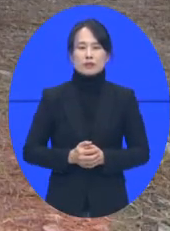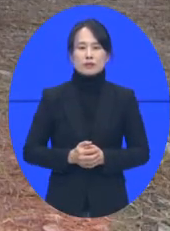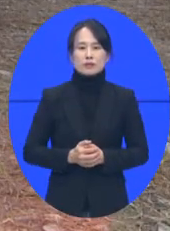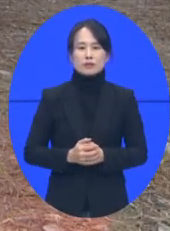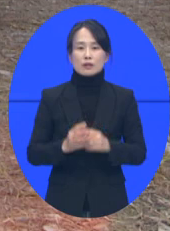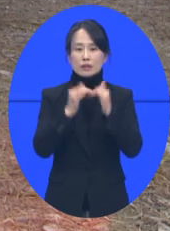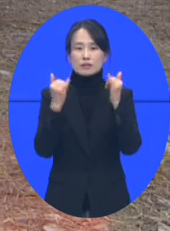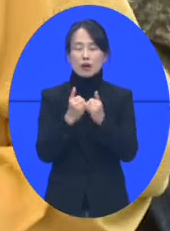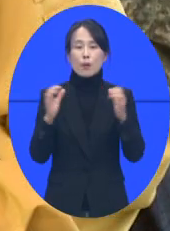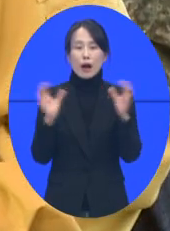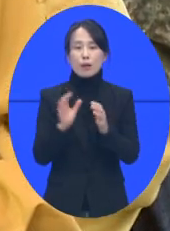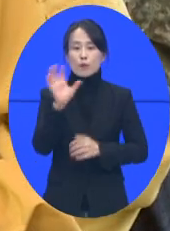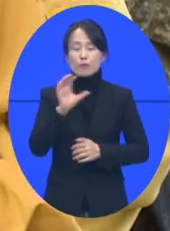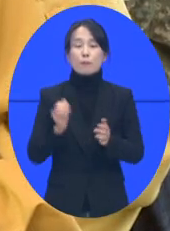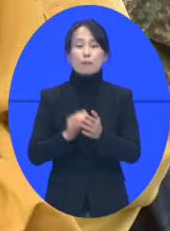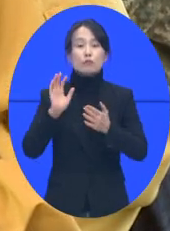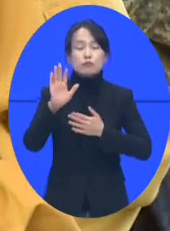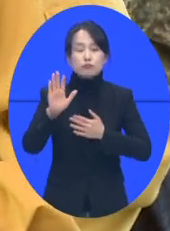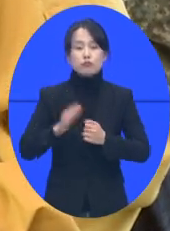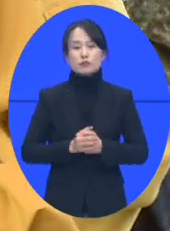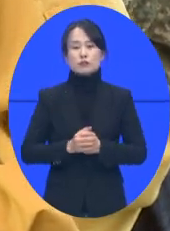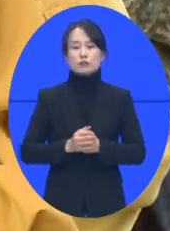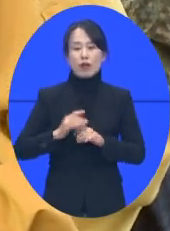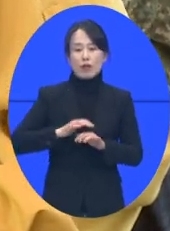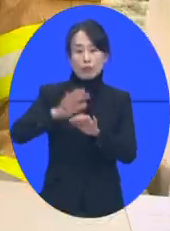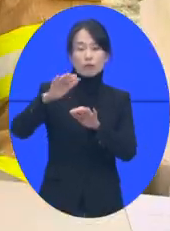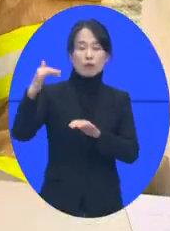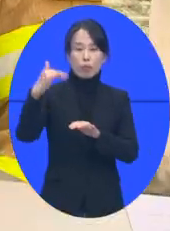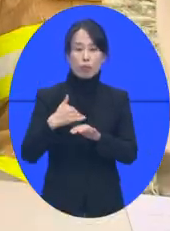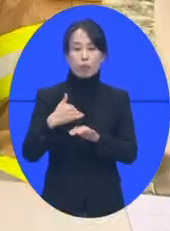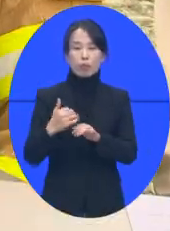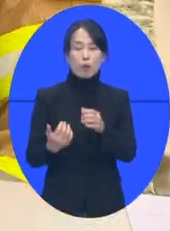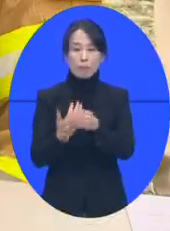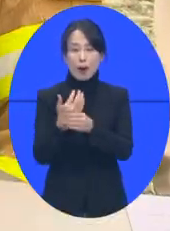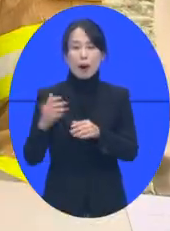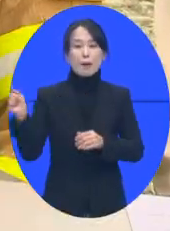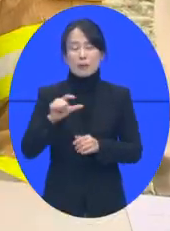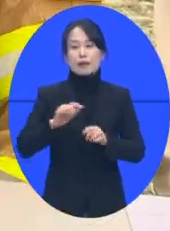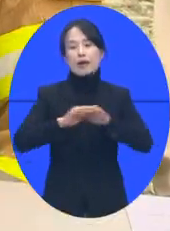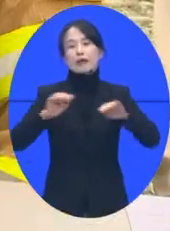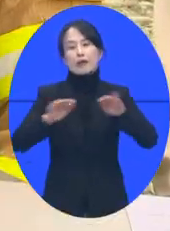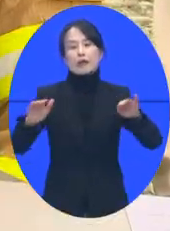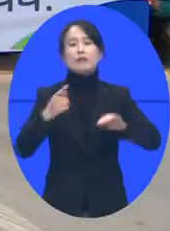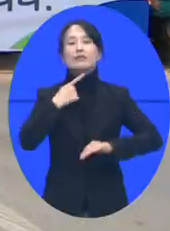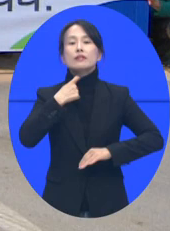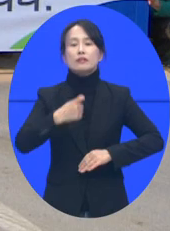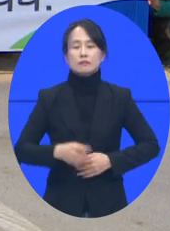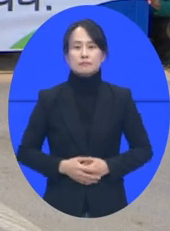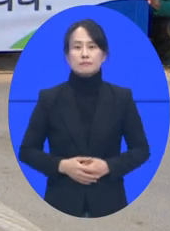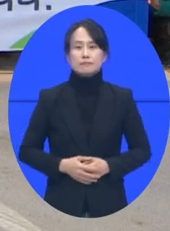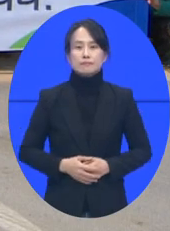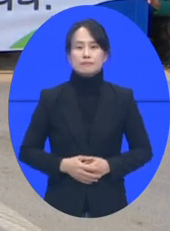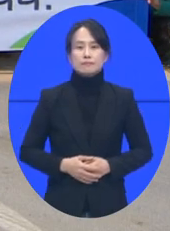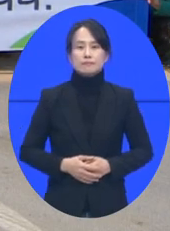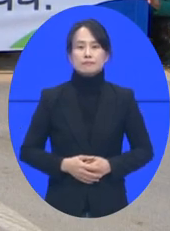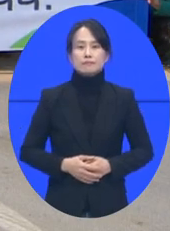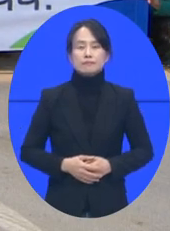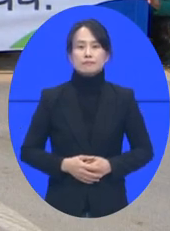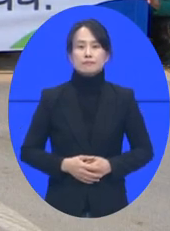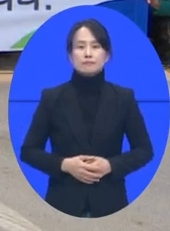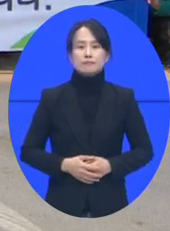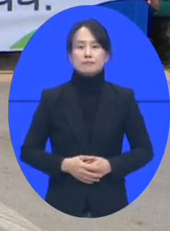사회재난 합동훈련 이후 발생한 순역 에스컬레이터 역주행 사고를 신속하게 대처한 바 있습니다 경기주